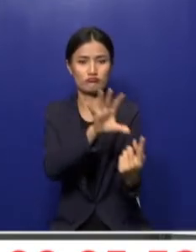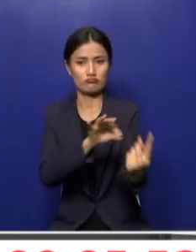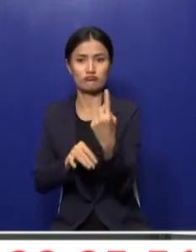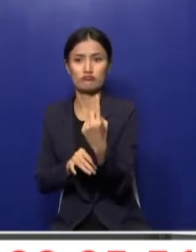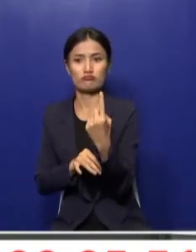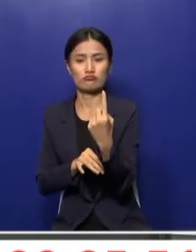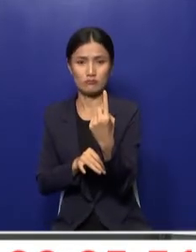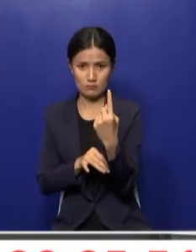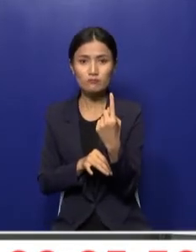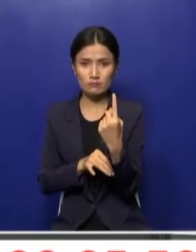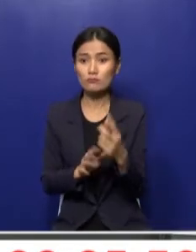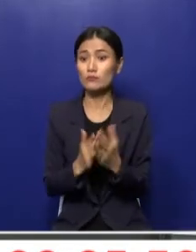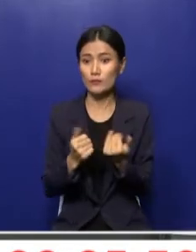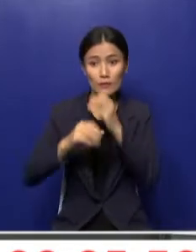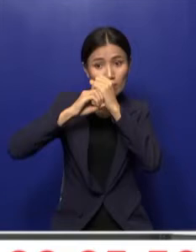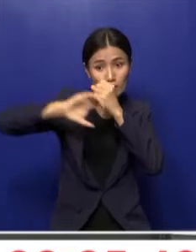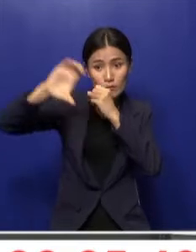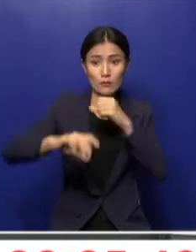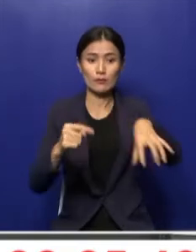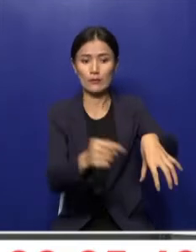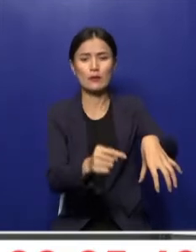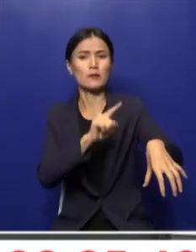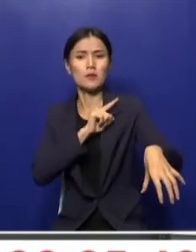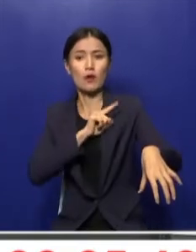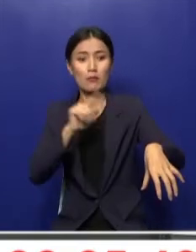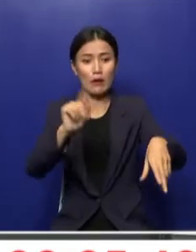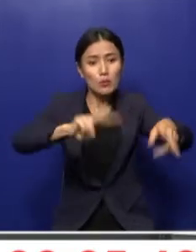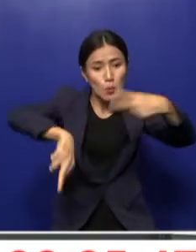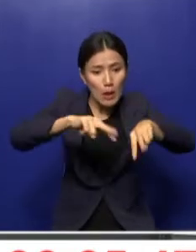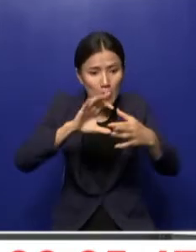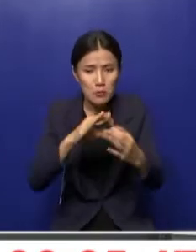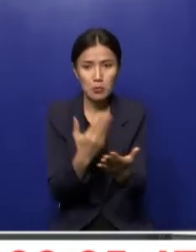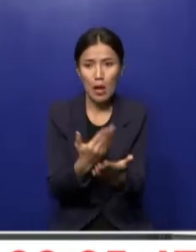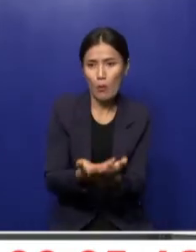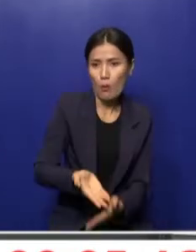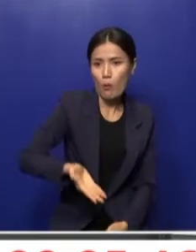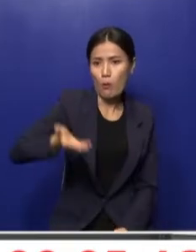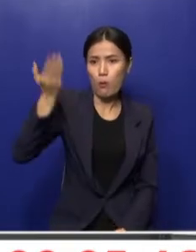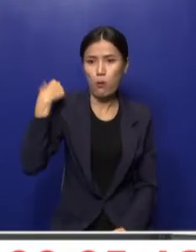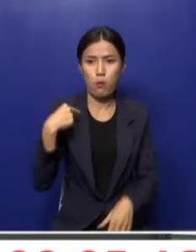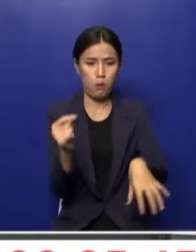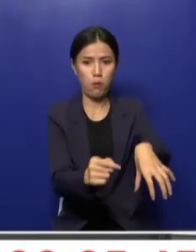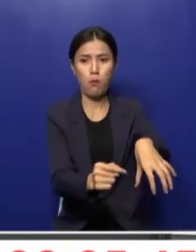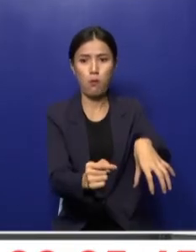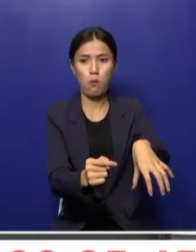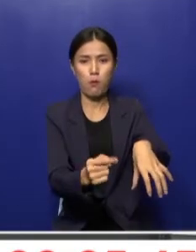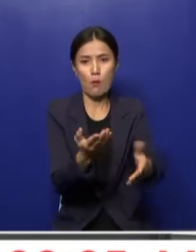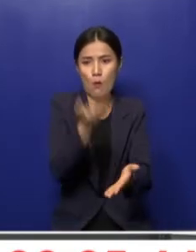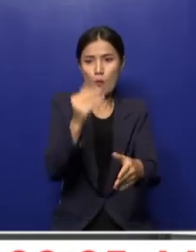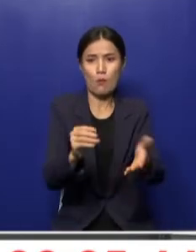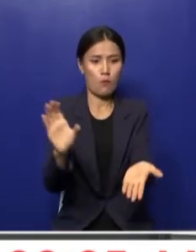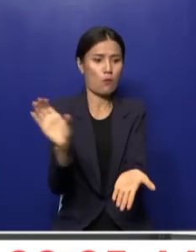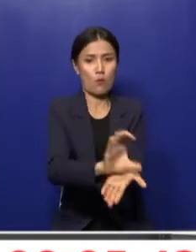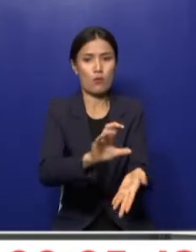กิจการอันเป็นแหล่งผลประโยชน์หมุนค่ามหาศาลของประเทศชาติการคัดเลือกกสทช.ใน